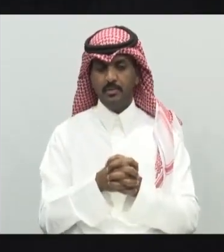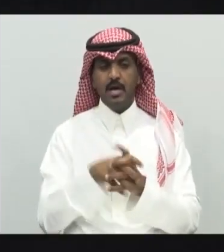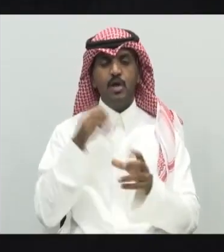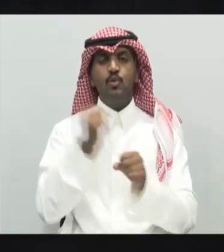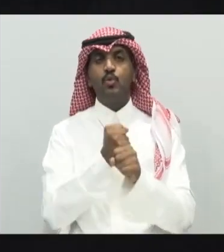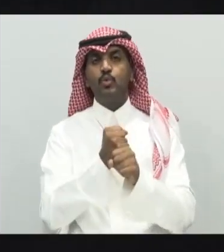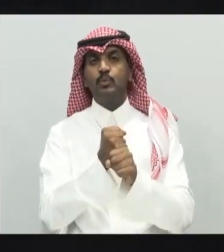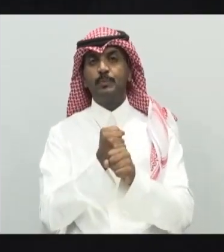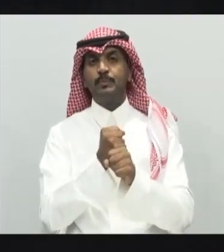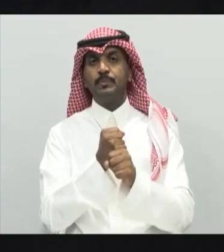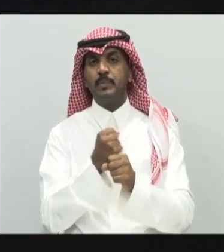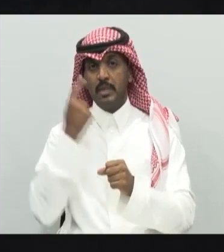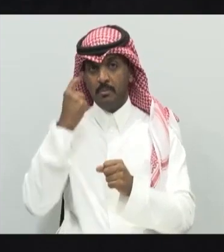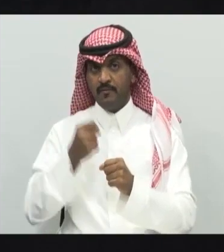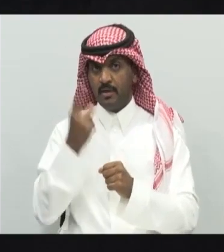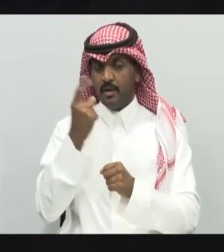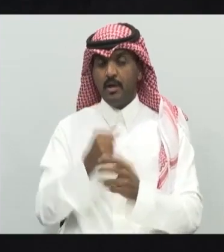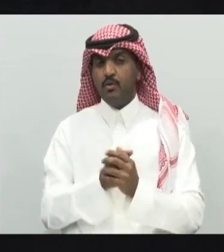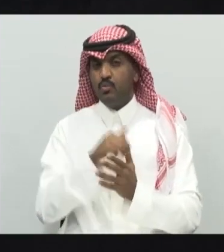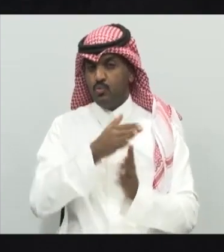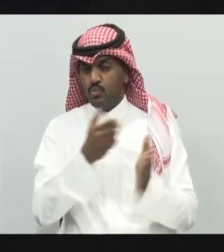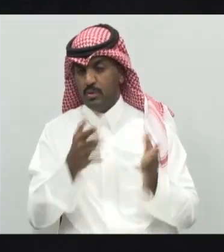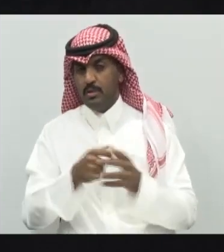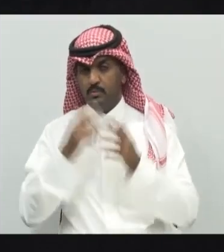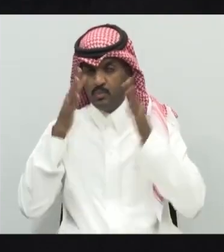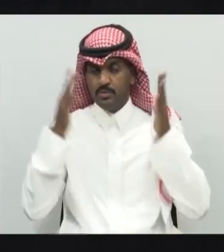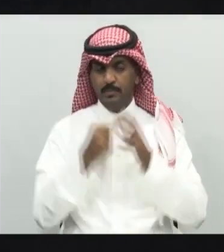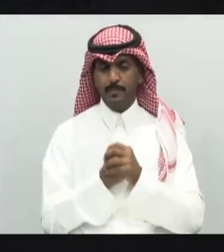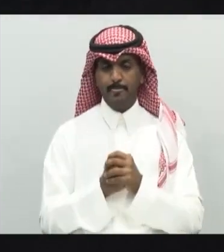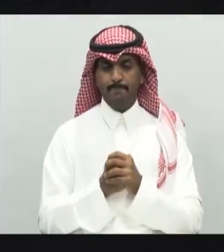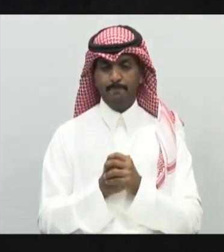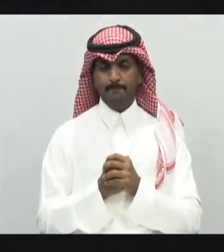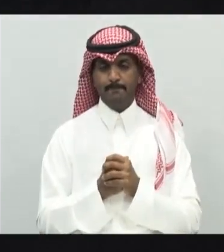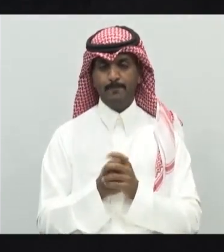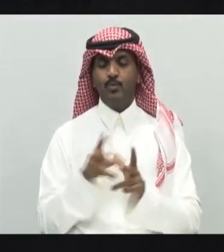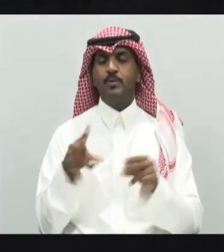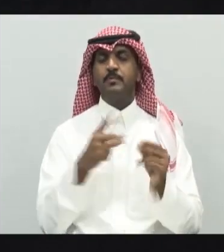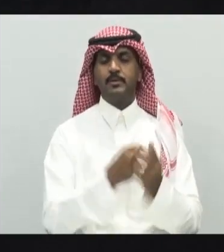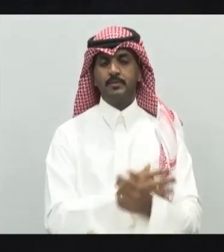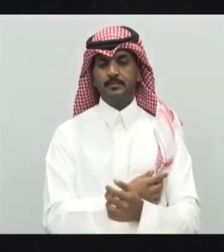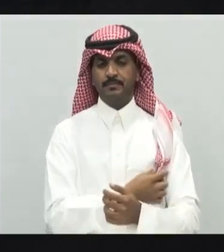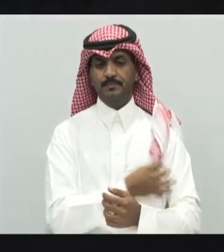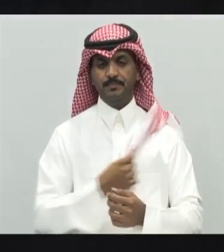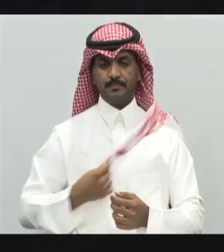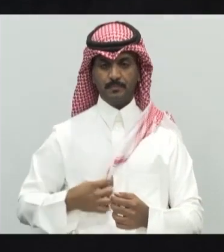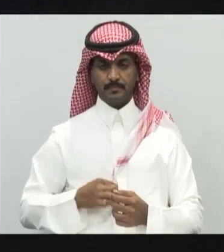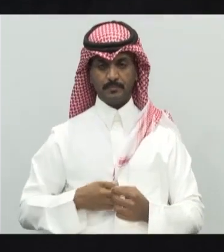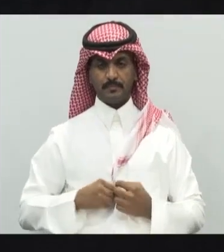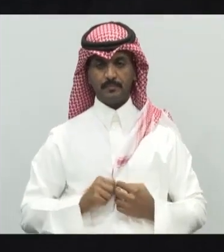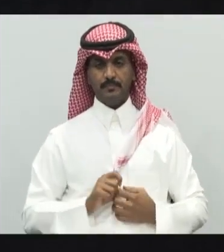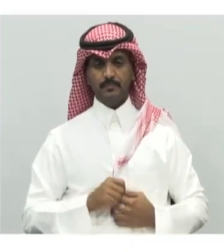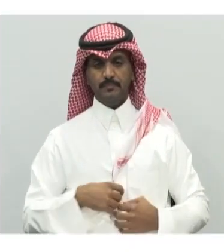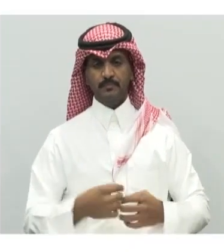التي نبغى فيها العلماء المسلمين والمنجات وامثله ايضا على العلماء الان